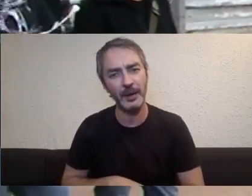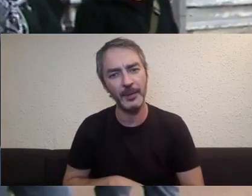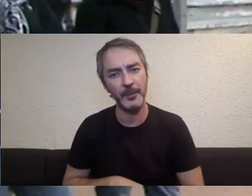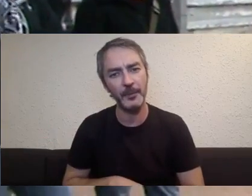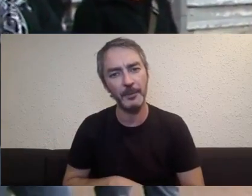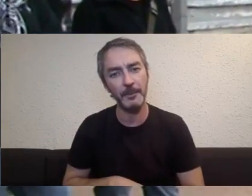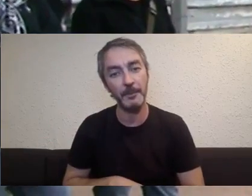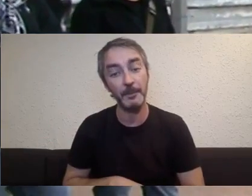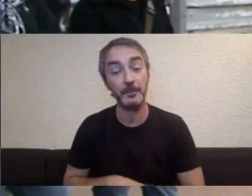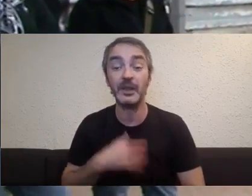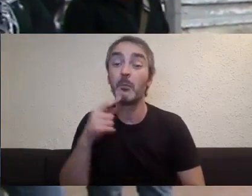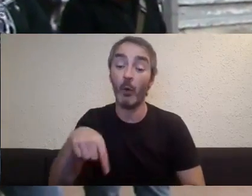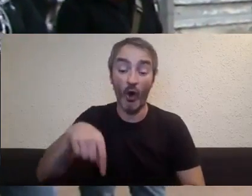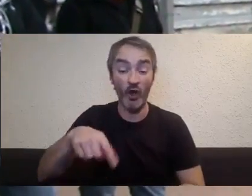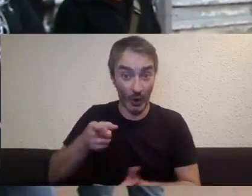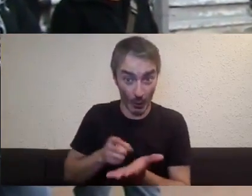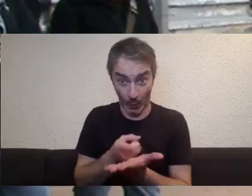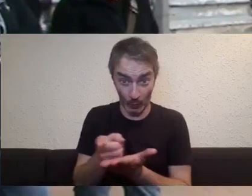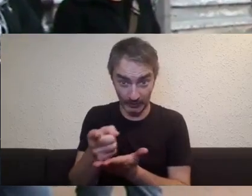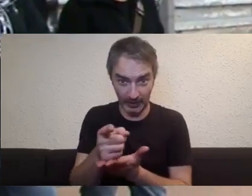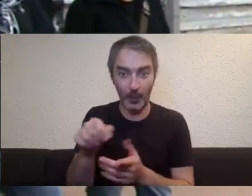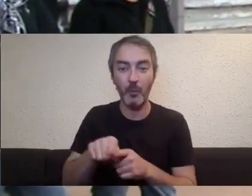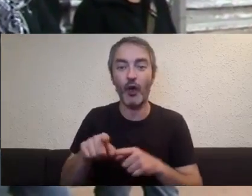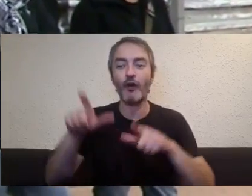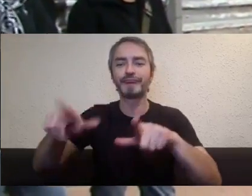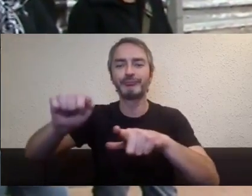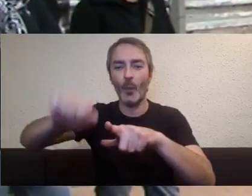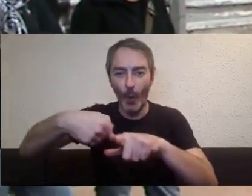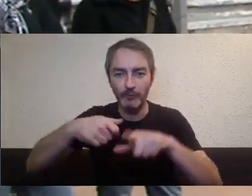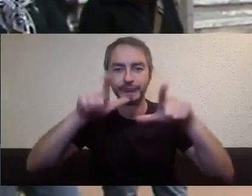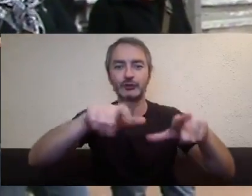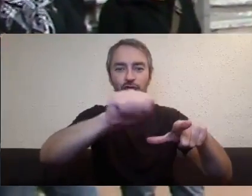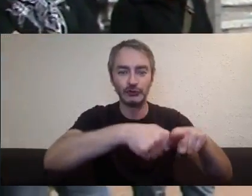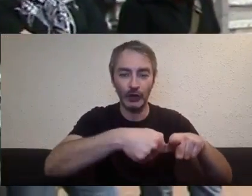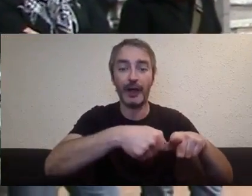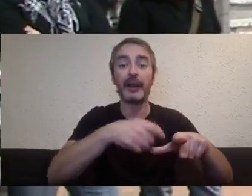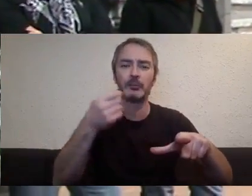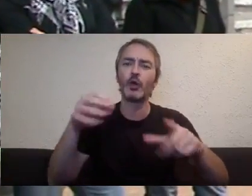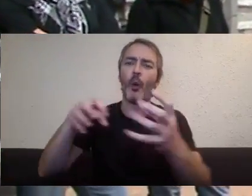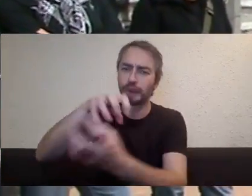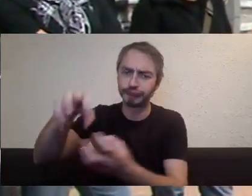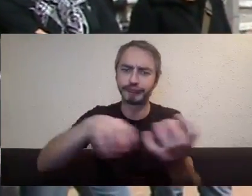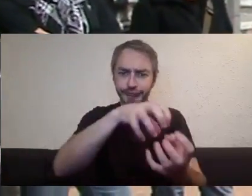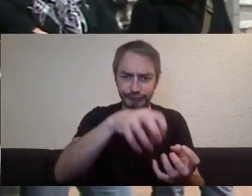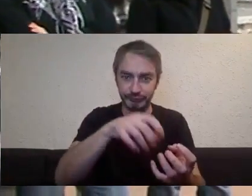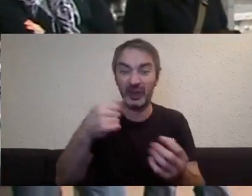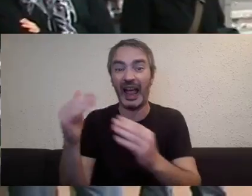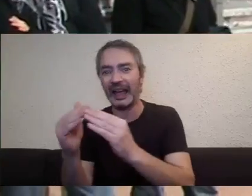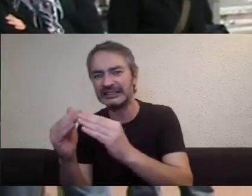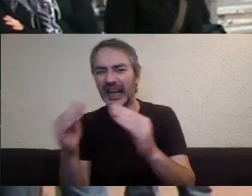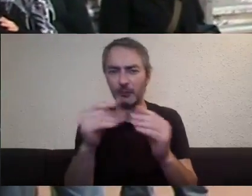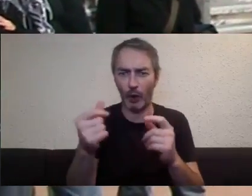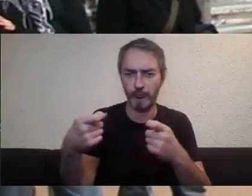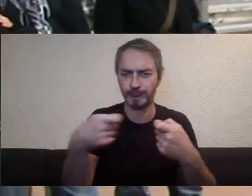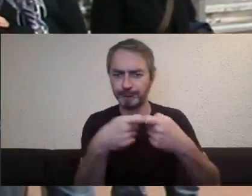i va entrar una altra gent, donat que dèiem, com que la ruta d'avui podia ser la ruta dels solars i de la polèmica, no?